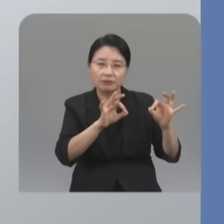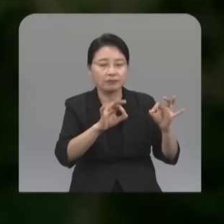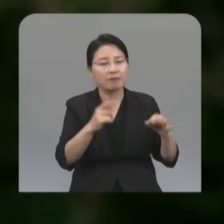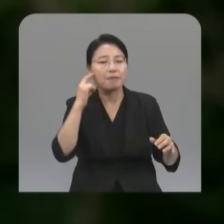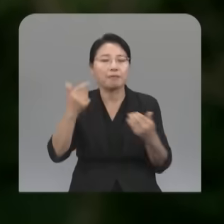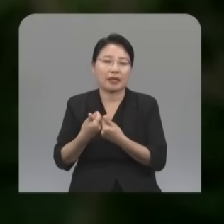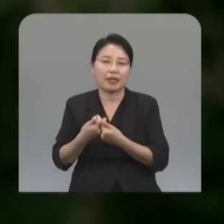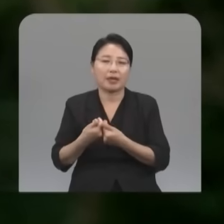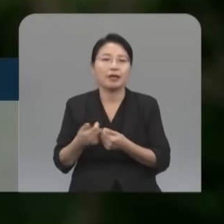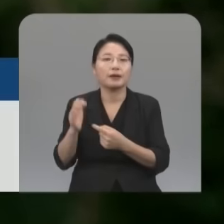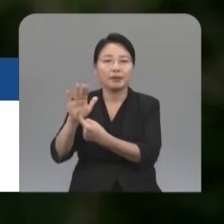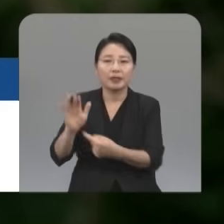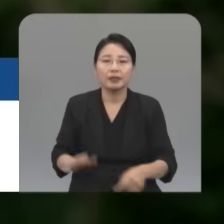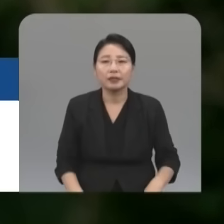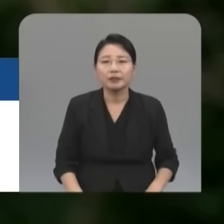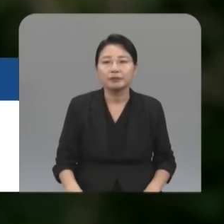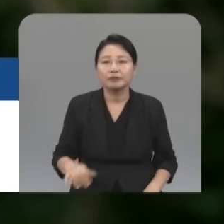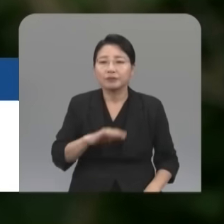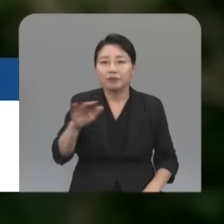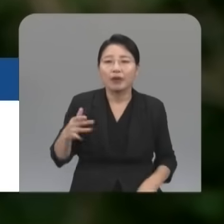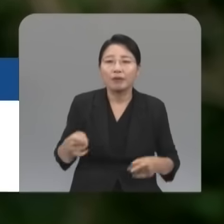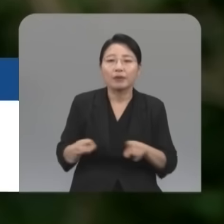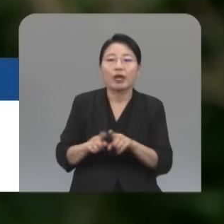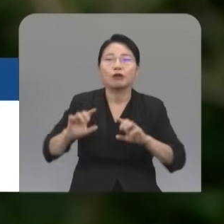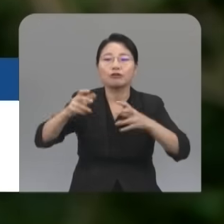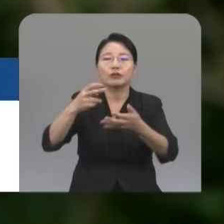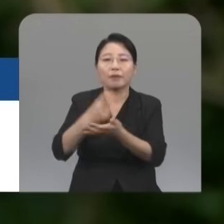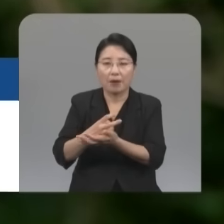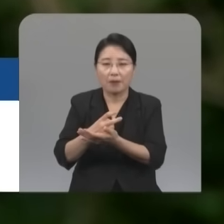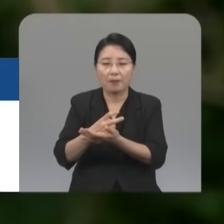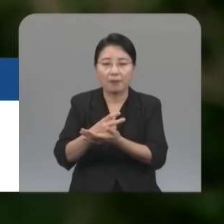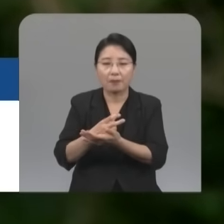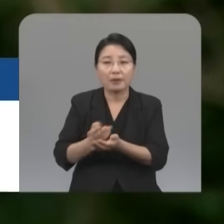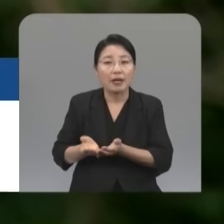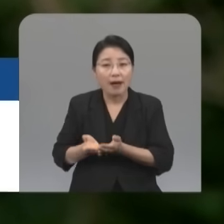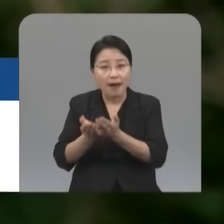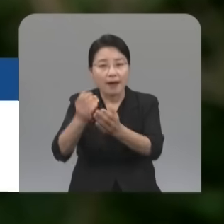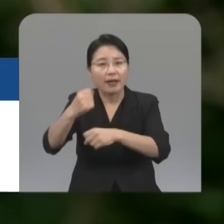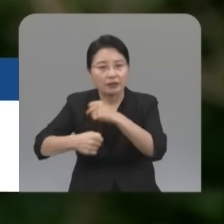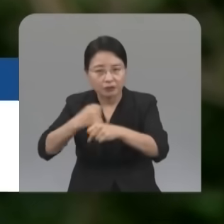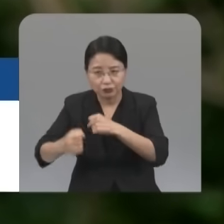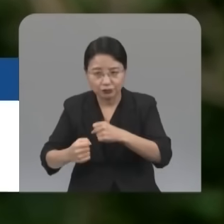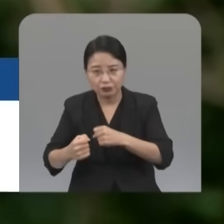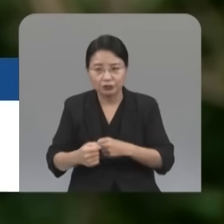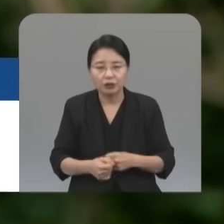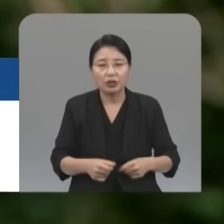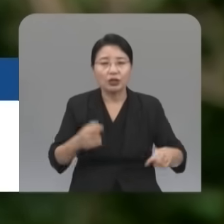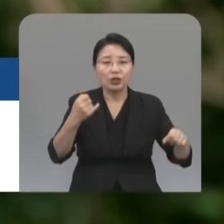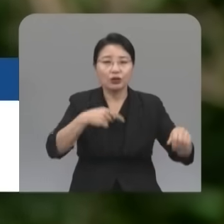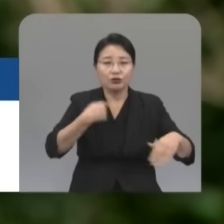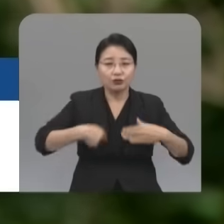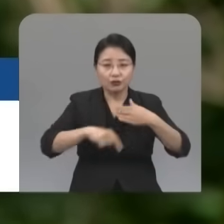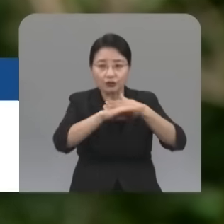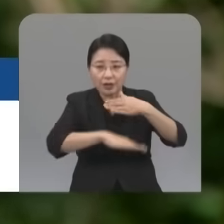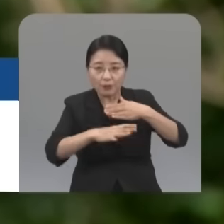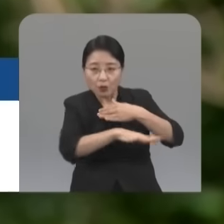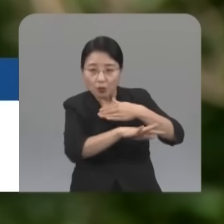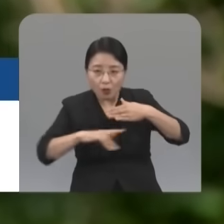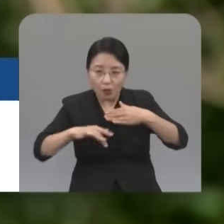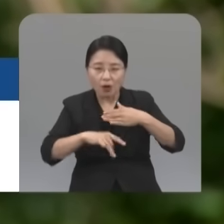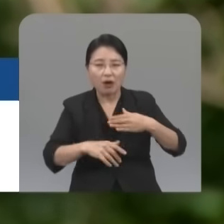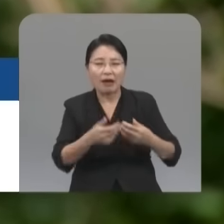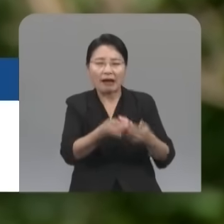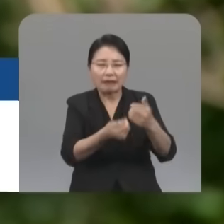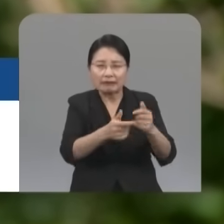경고했습니다. Together, we're going to stand up for international law, freedom of navigation, and the peaceful